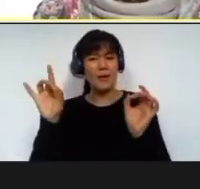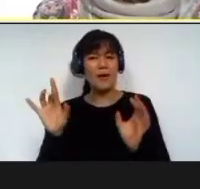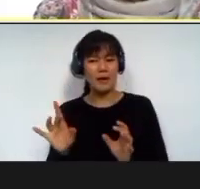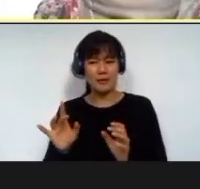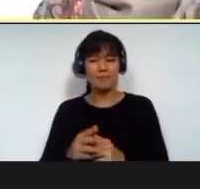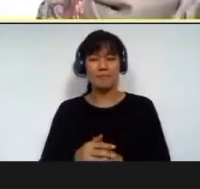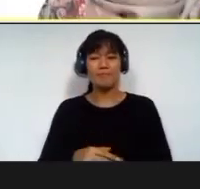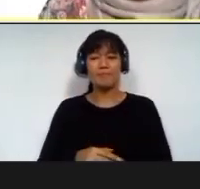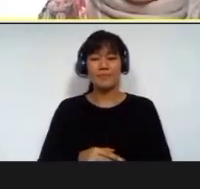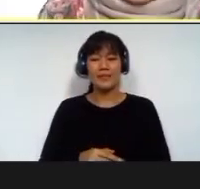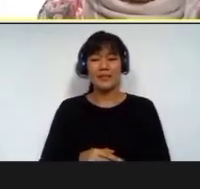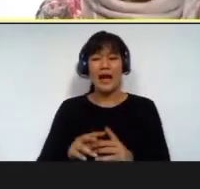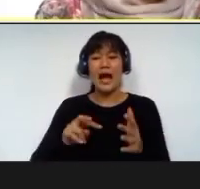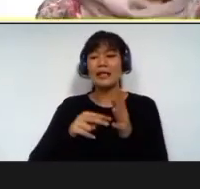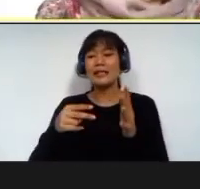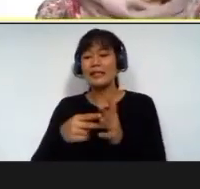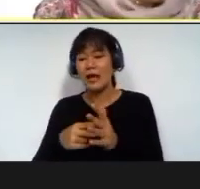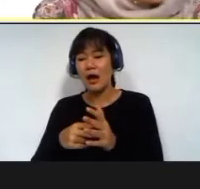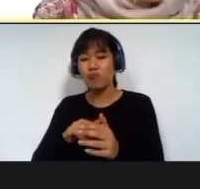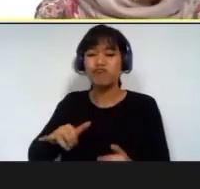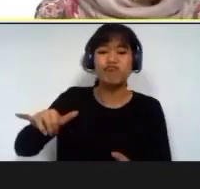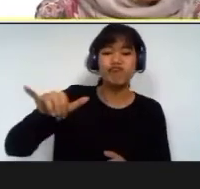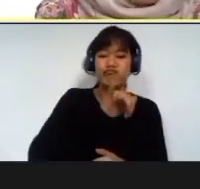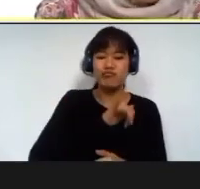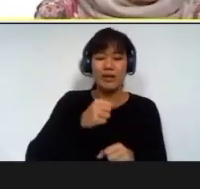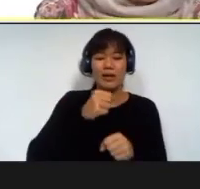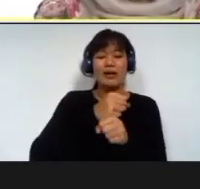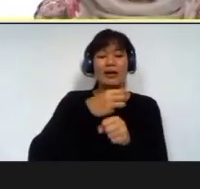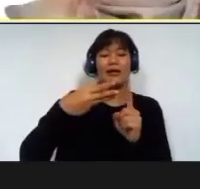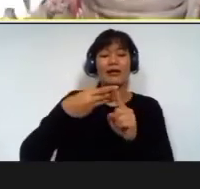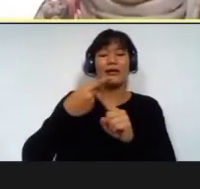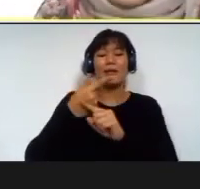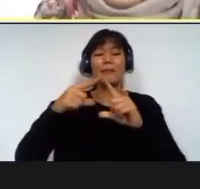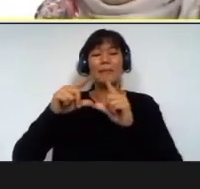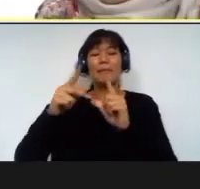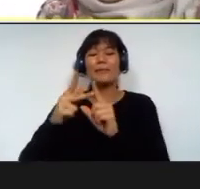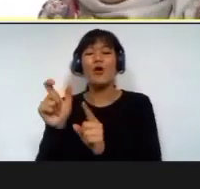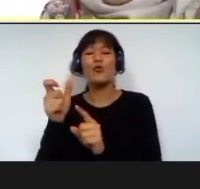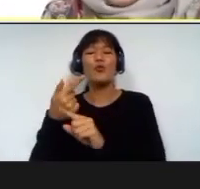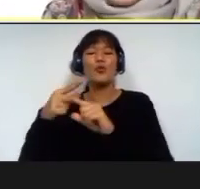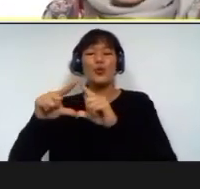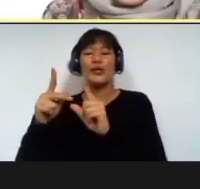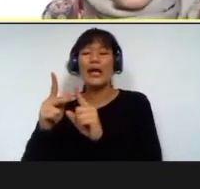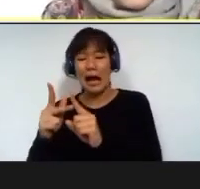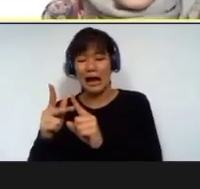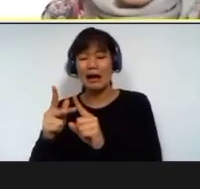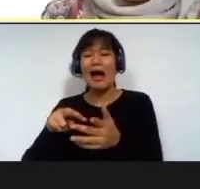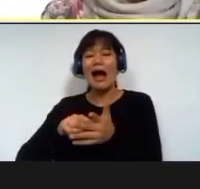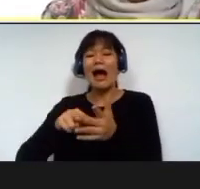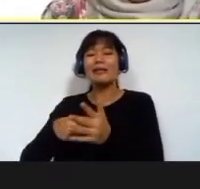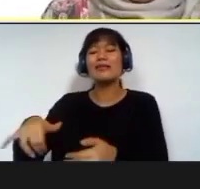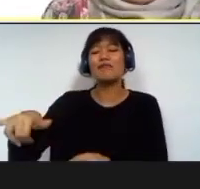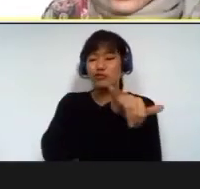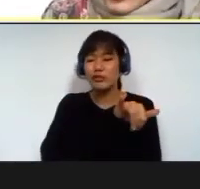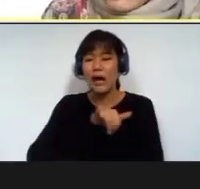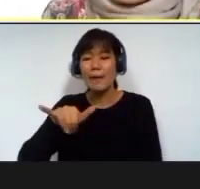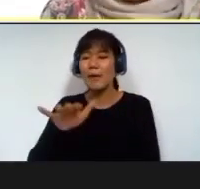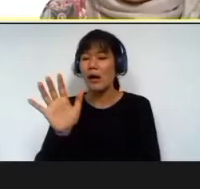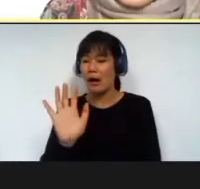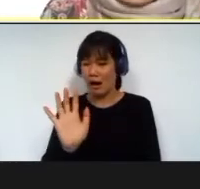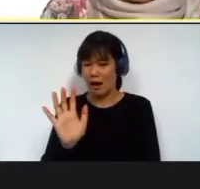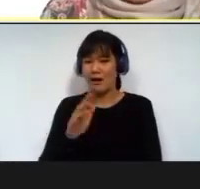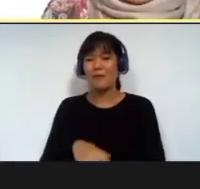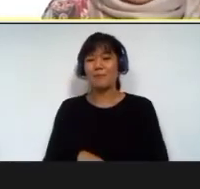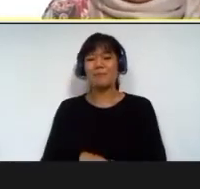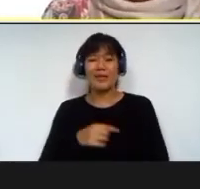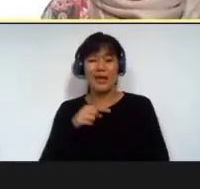tidak bisa digebiah uyah. Apa ya gebiah uyah itu bahasa Jawa? Disamaratakan. Gitu, seperti itu. Jadi itu menjadi